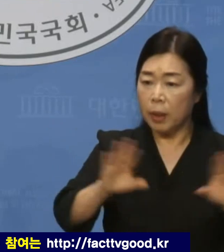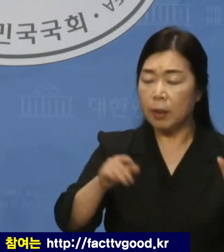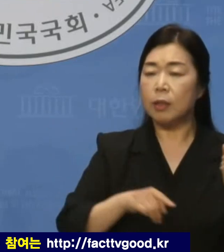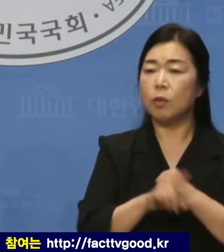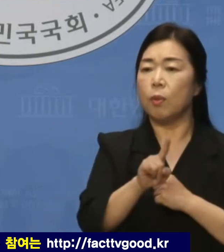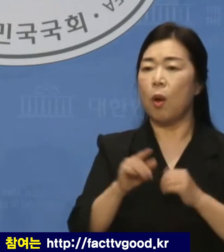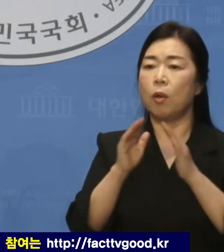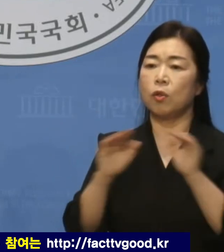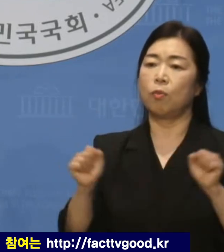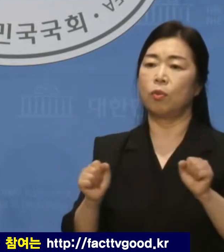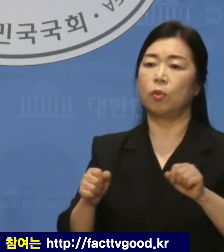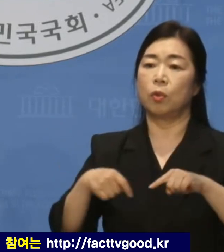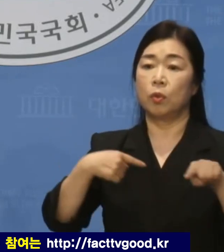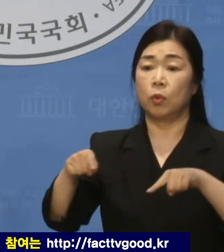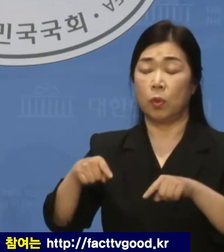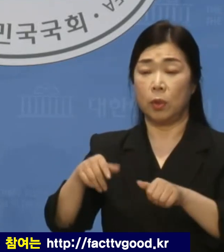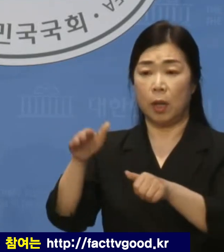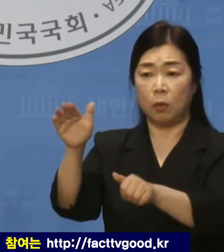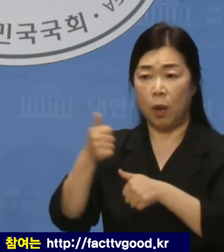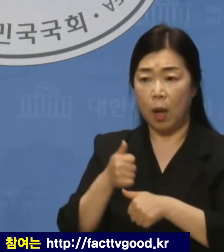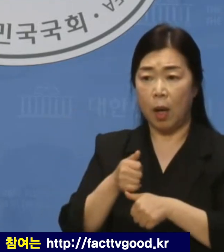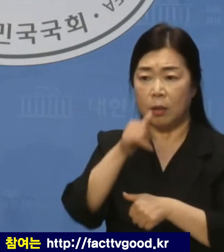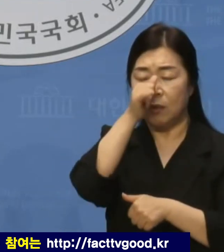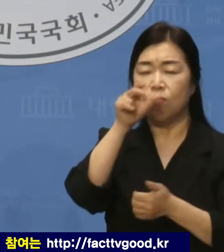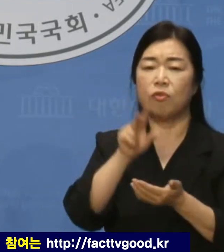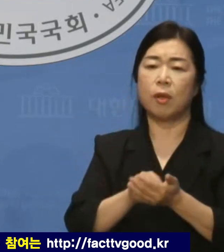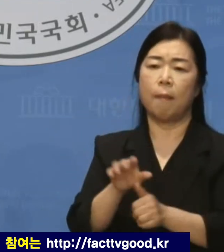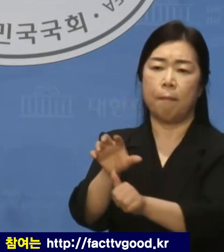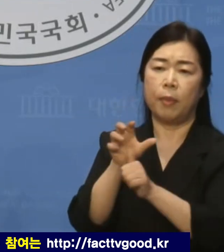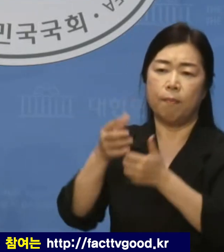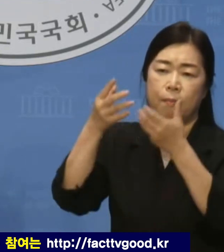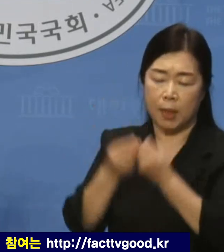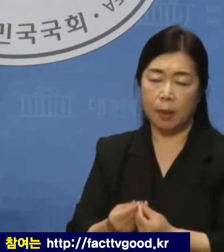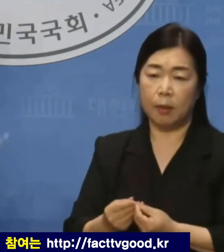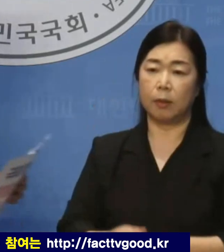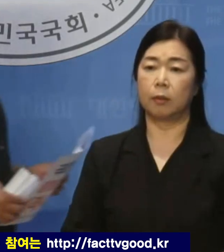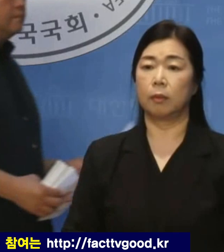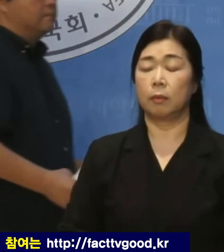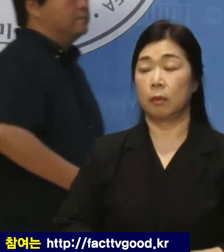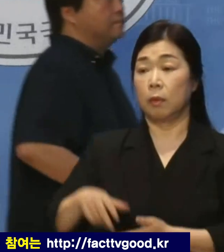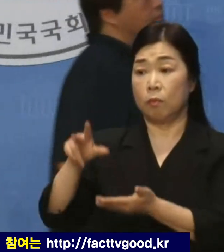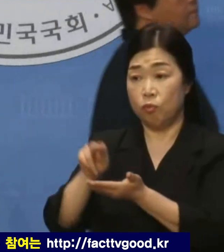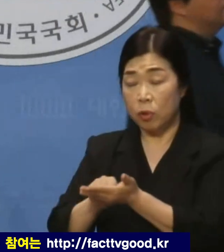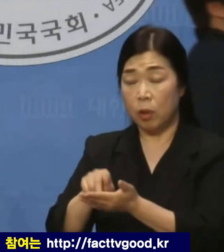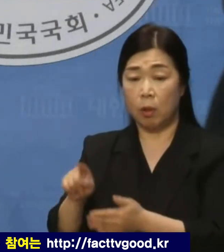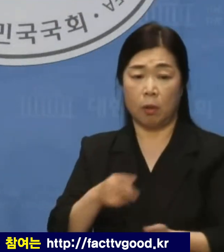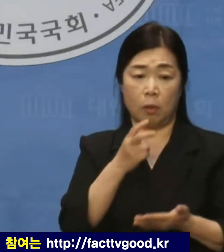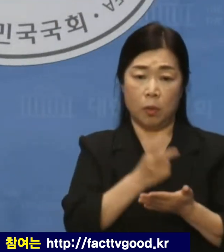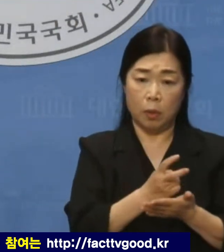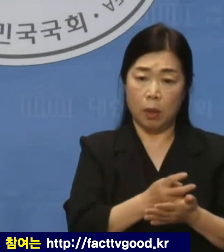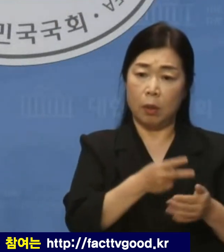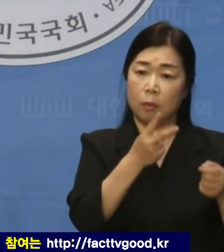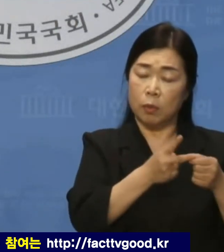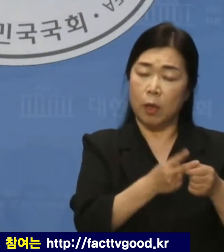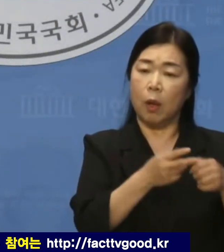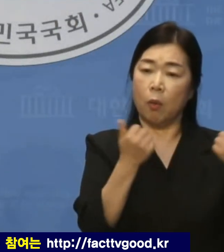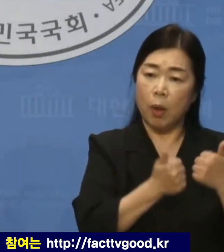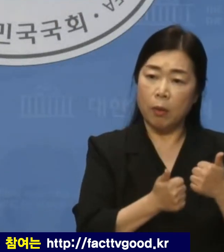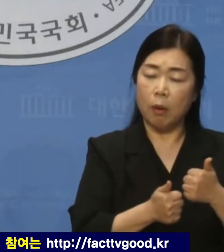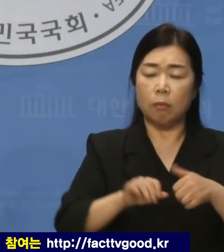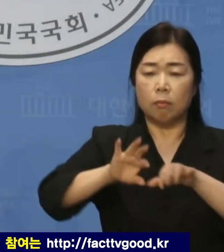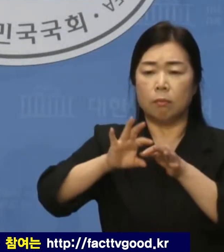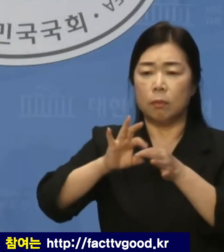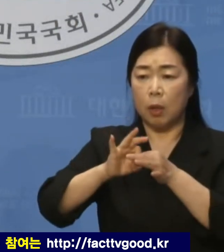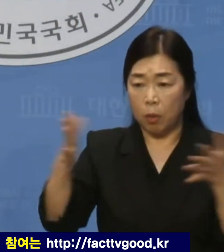이유는 전북도지사의 출석 문제였습니다. 이 문제와 법안 심사 이소위 개의와는 전혀 상관이